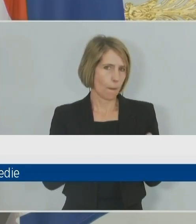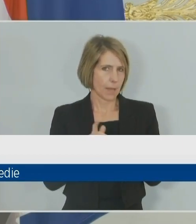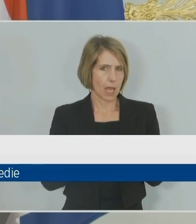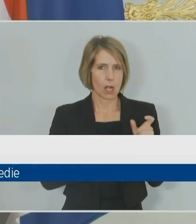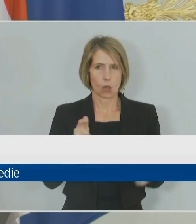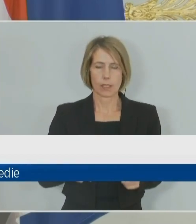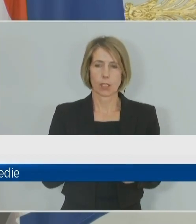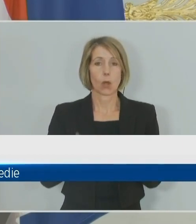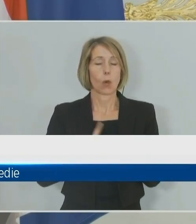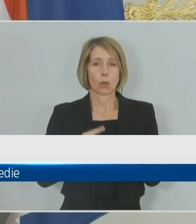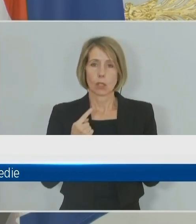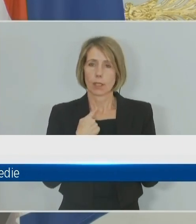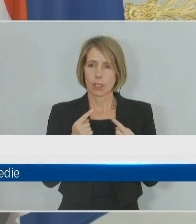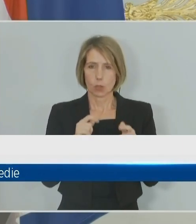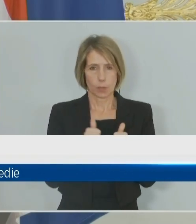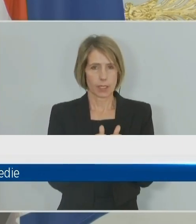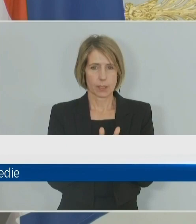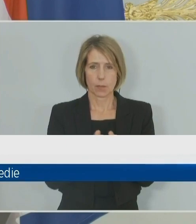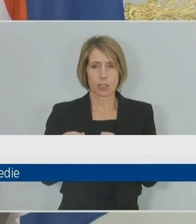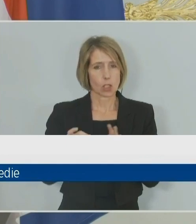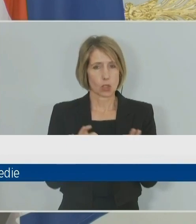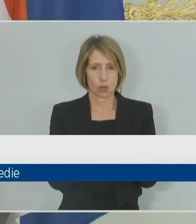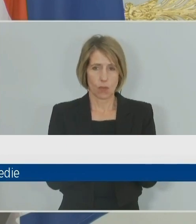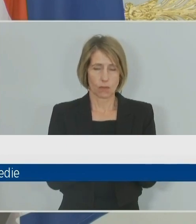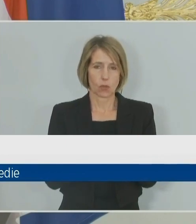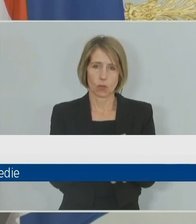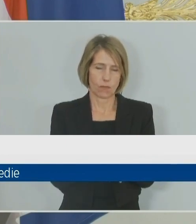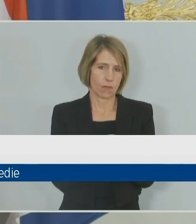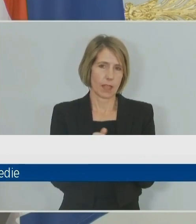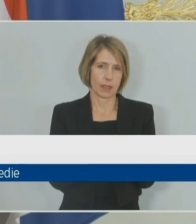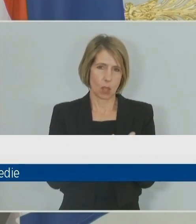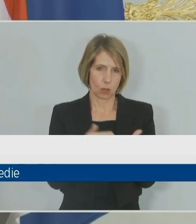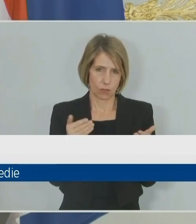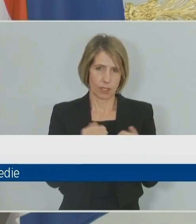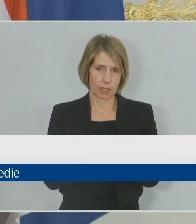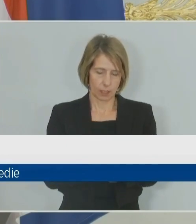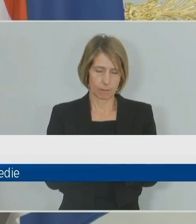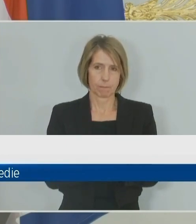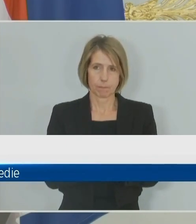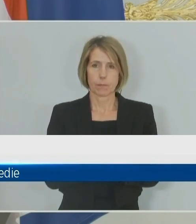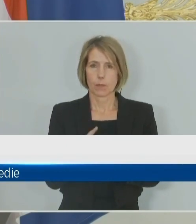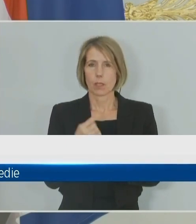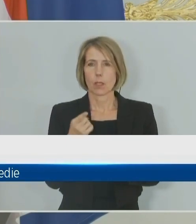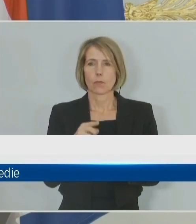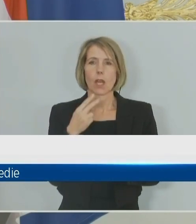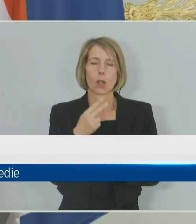gjithë gjendjen. Pra si partner, ne përpiqemi të ndërhyjmë vetëm kur është absolutisht e domosdoshme